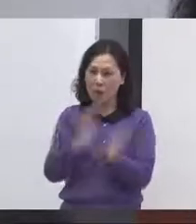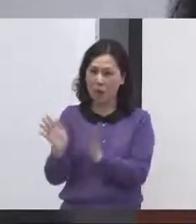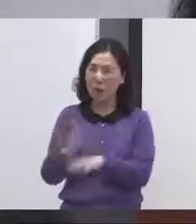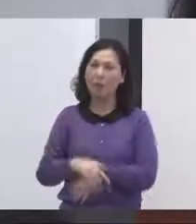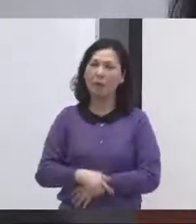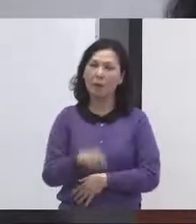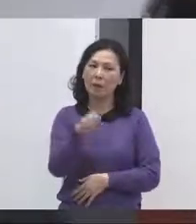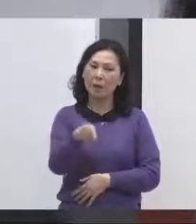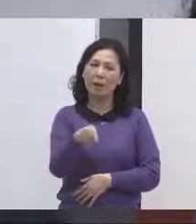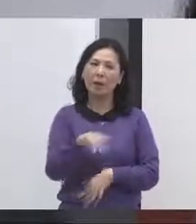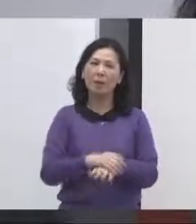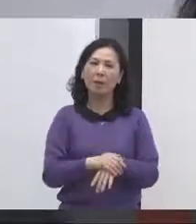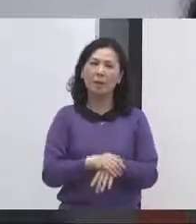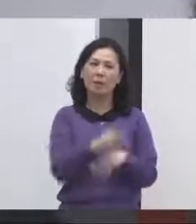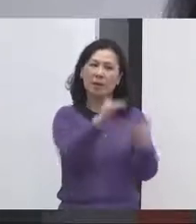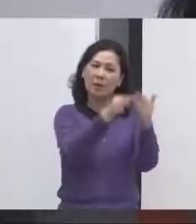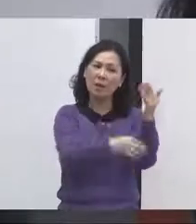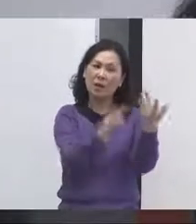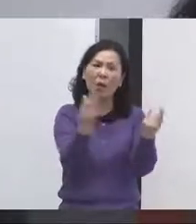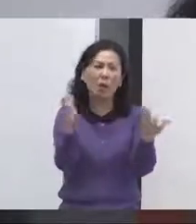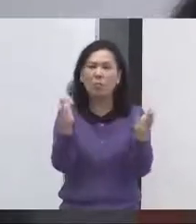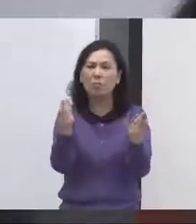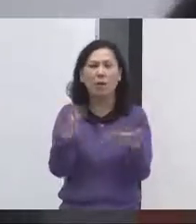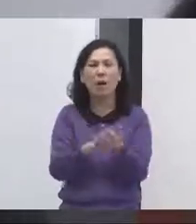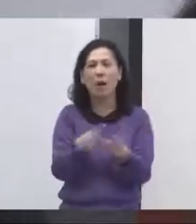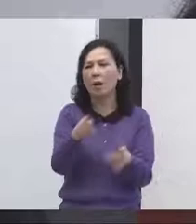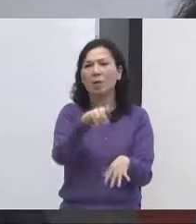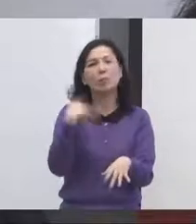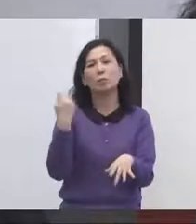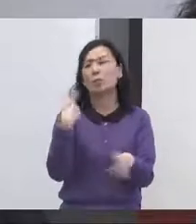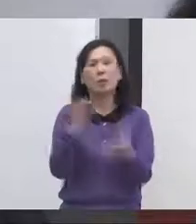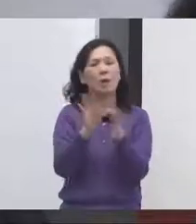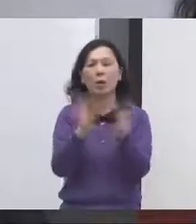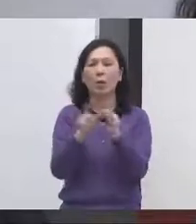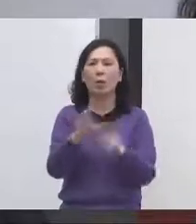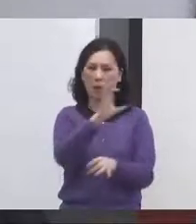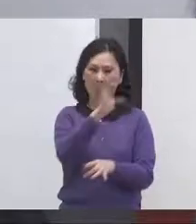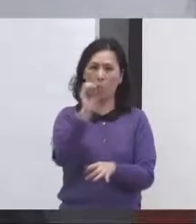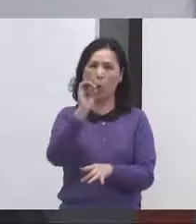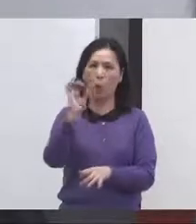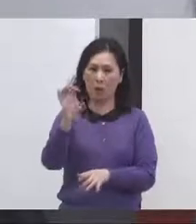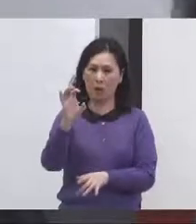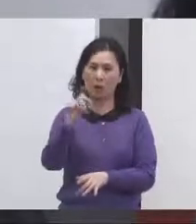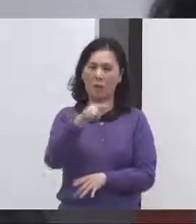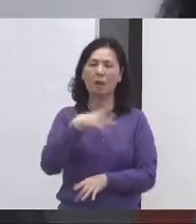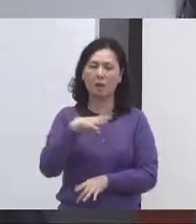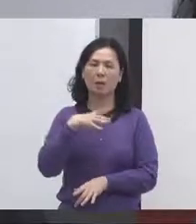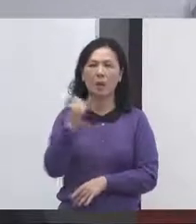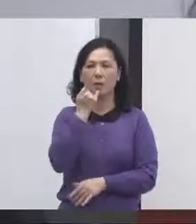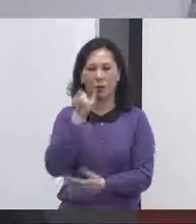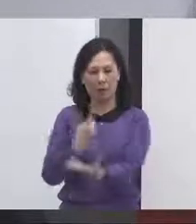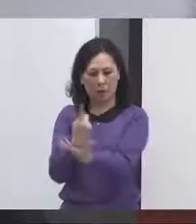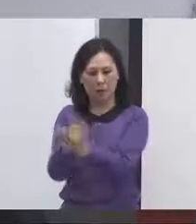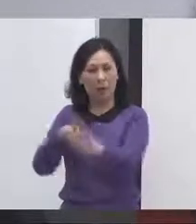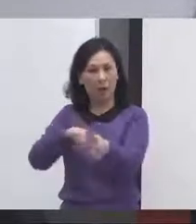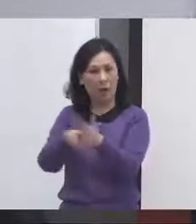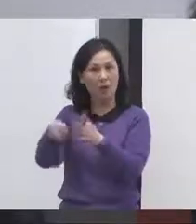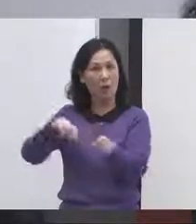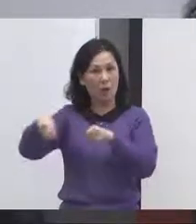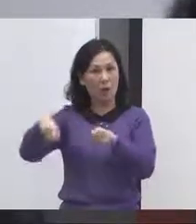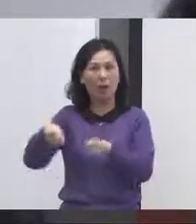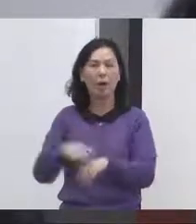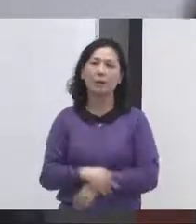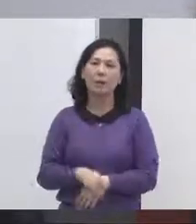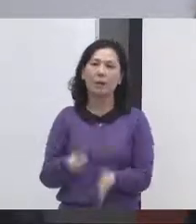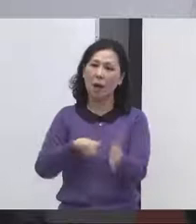理的规则，但是最基本是你要了解 COC， 你就可以参与任何专案。好，那但是一个专案涨到一个程度的时候，它通常也伴随着我们